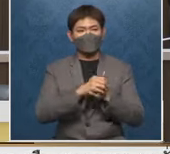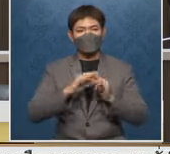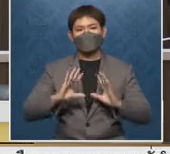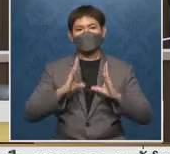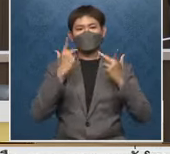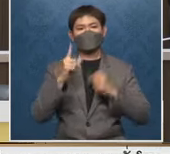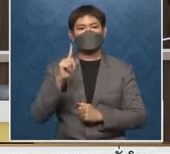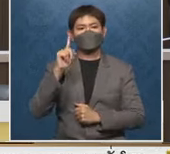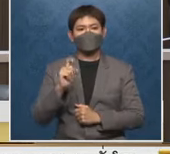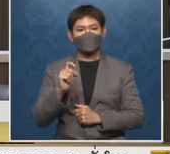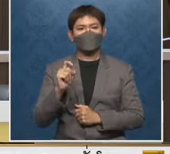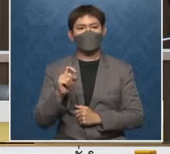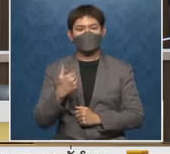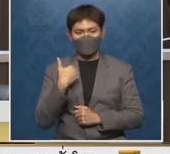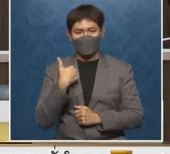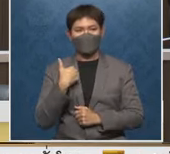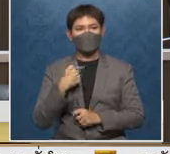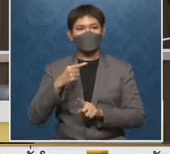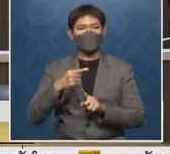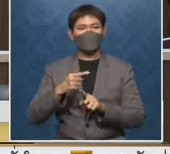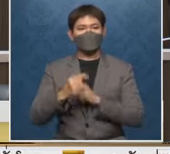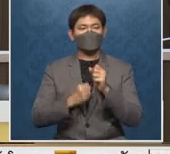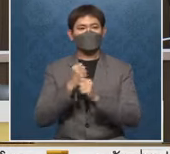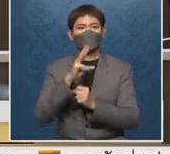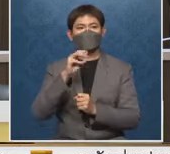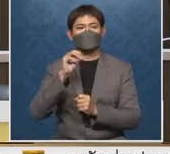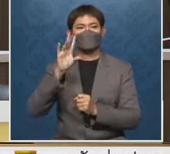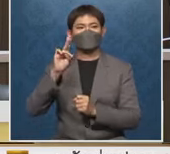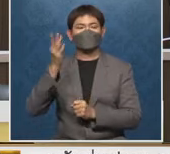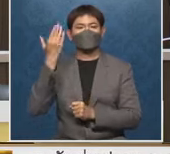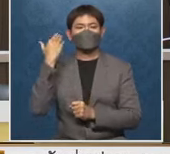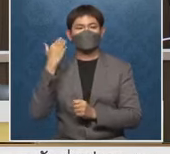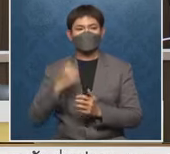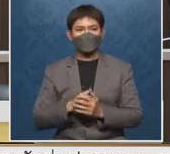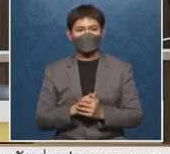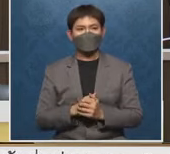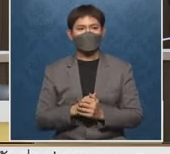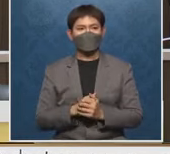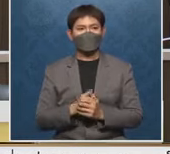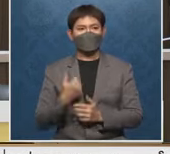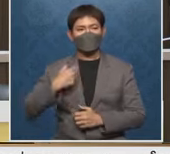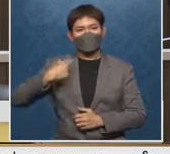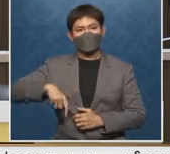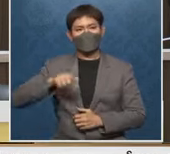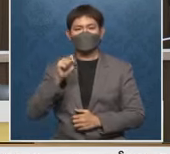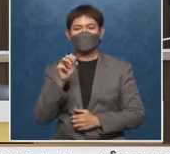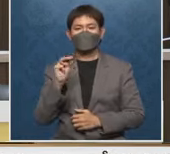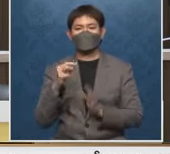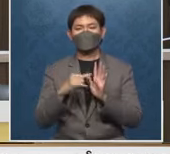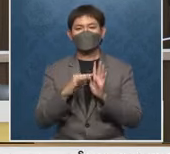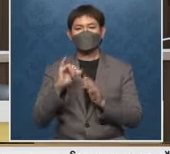าโดยตรงเมื่อ67ปีที่ผ่านมารวมถึงทนายสมชายนิรภัยจิต